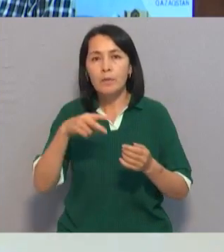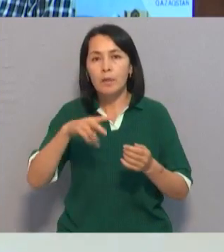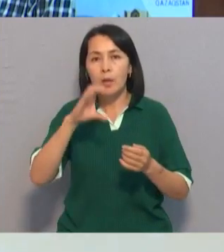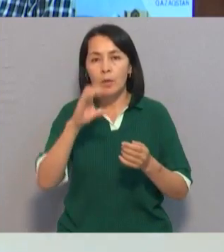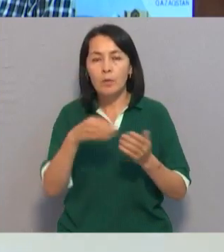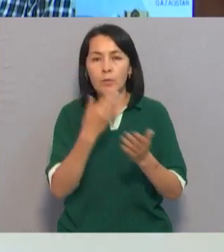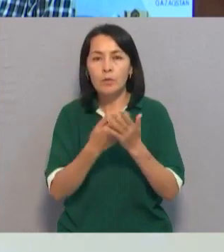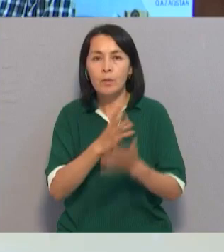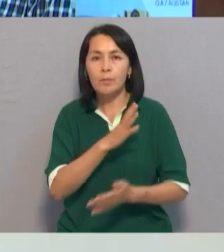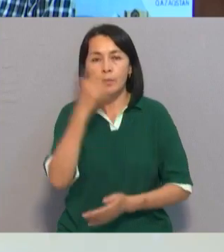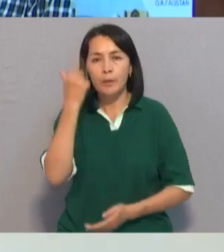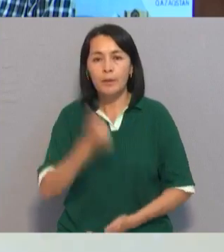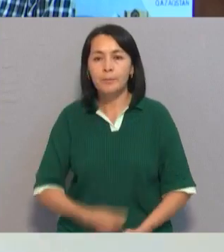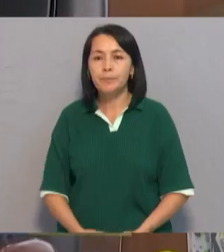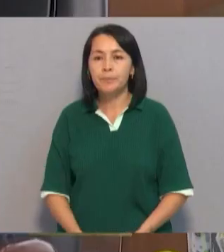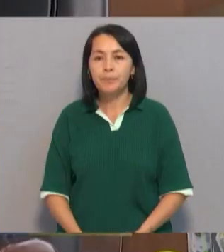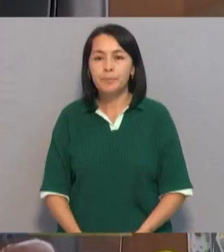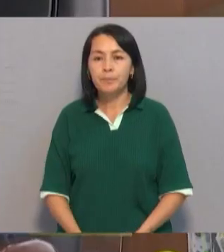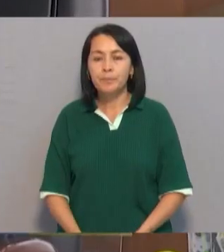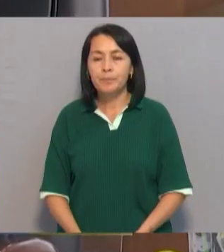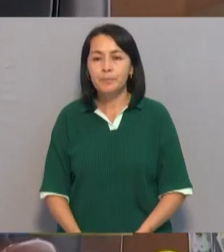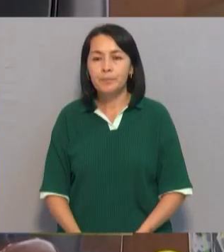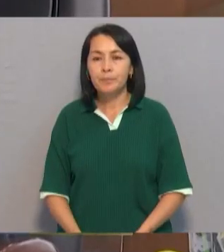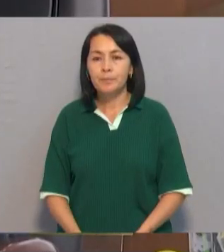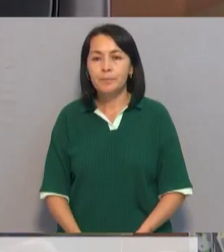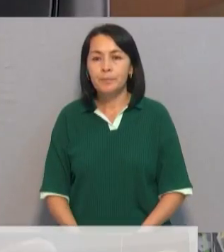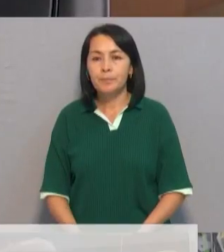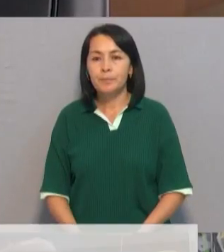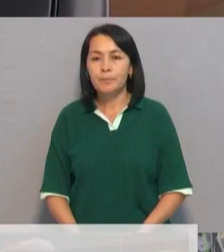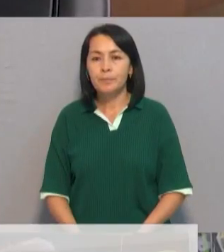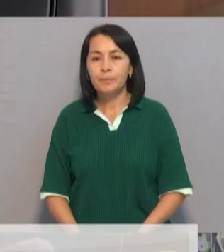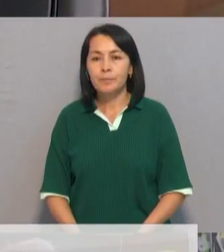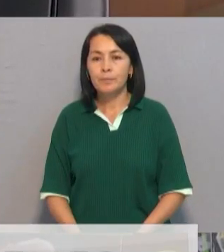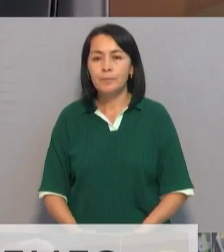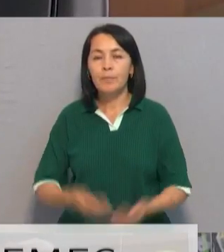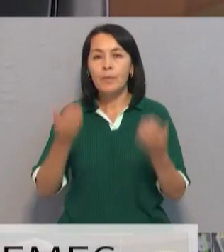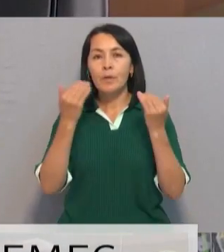Сарман сұрап келді. Шындық деген не өз ақымен осы?